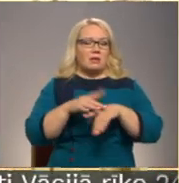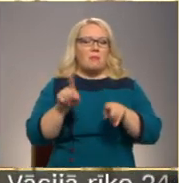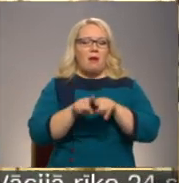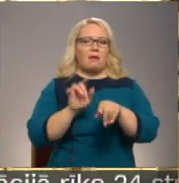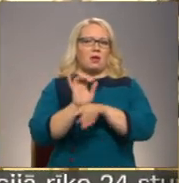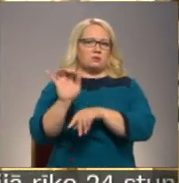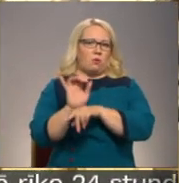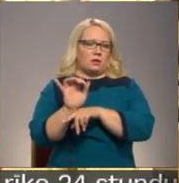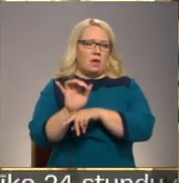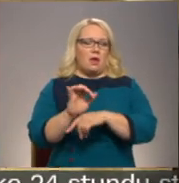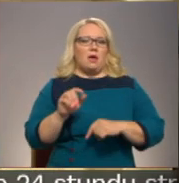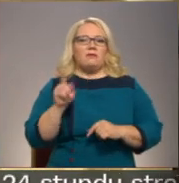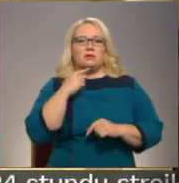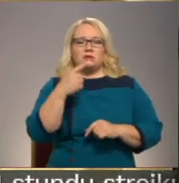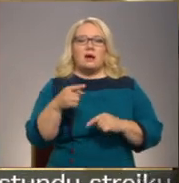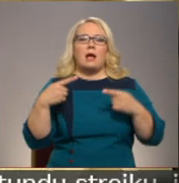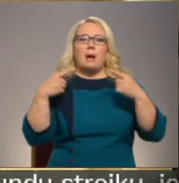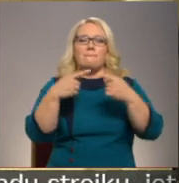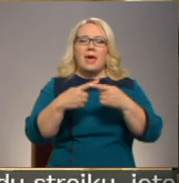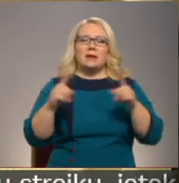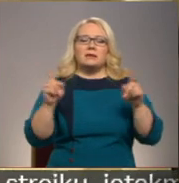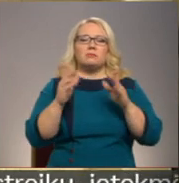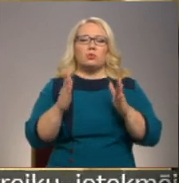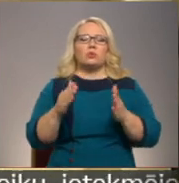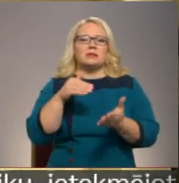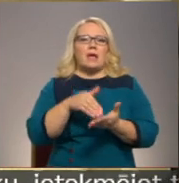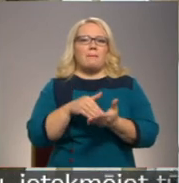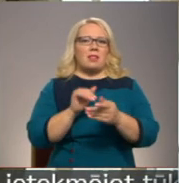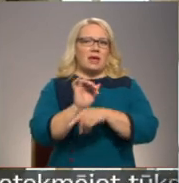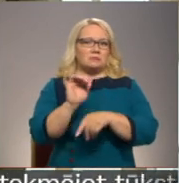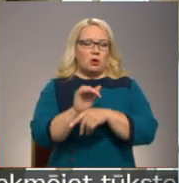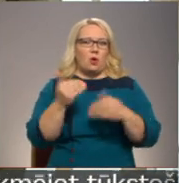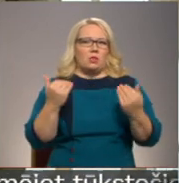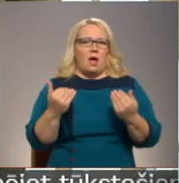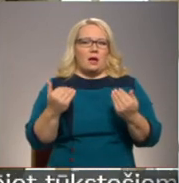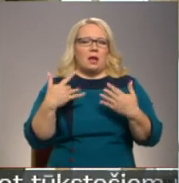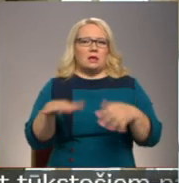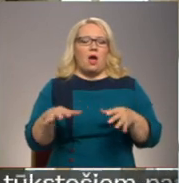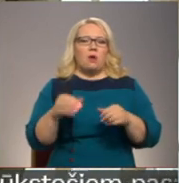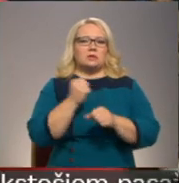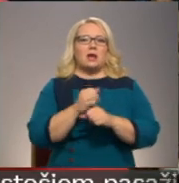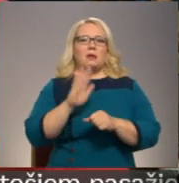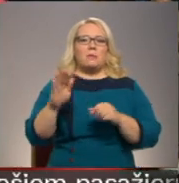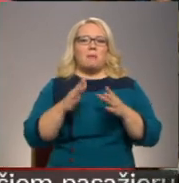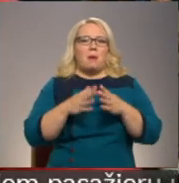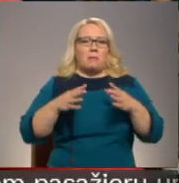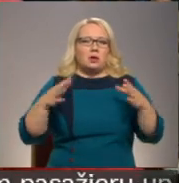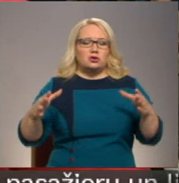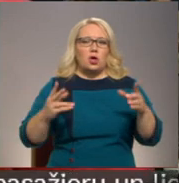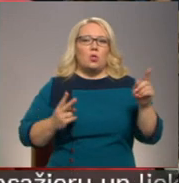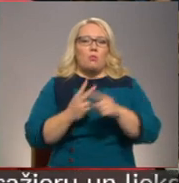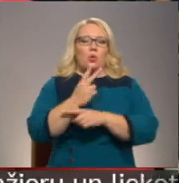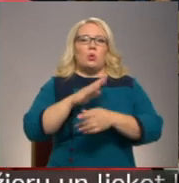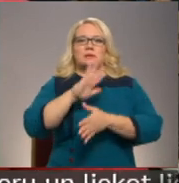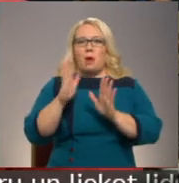eksporta tirgū. Mērķis ir būt stabiliem eksportā 3 gadu laikā, doto brīdi jau strādājam pie paplašināšanās. Dubultosim apjoms,